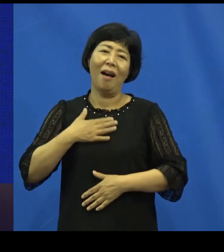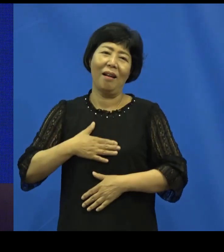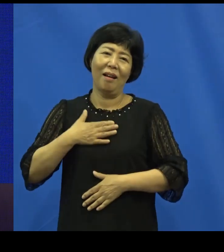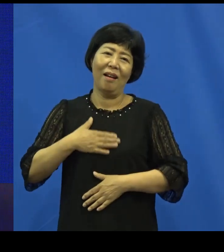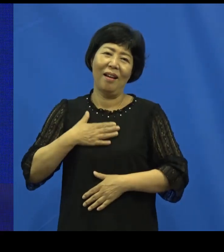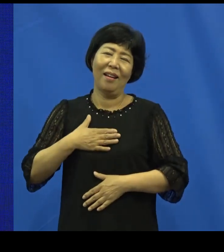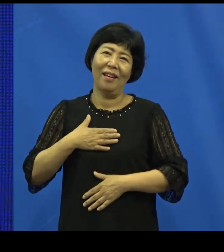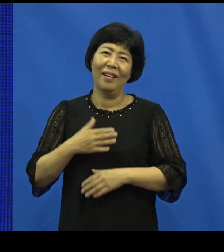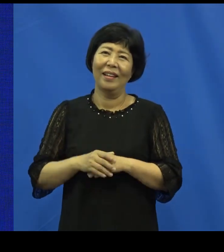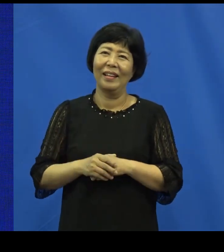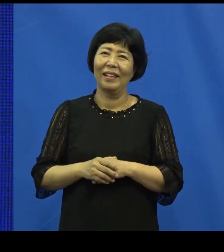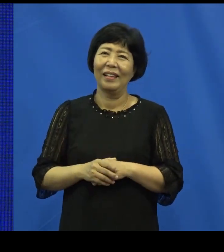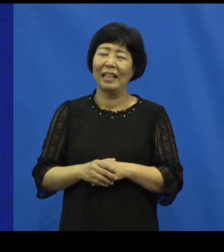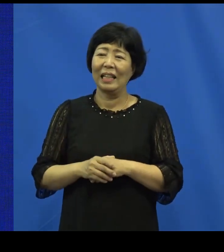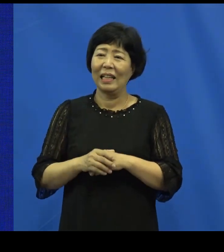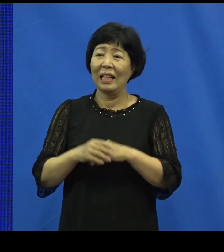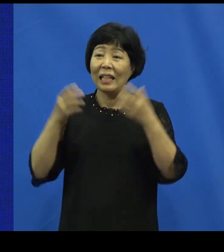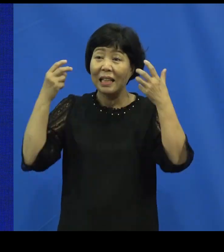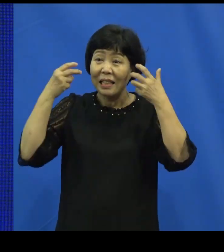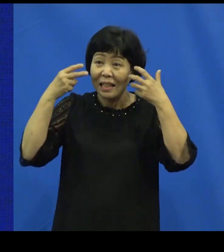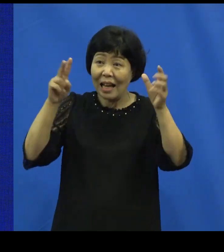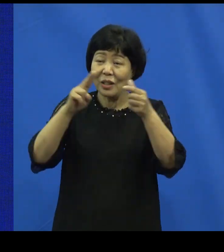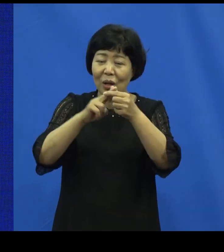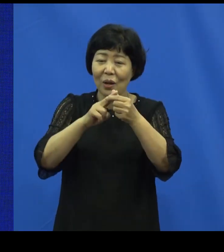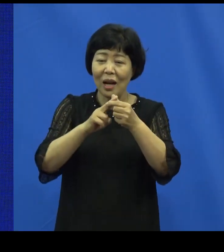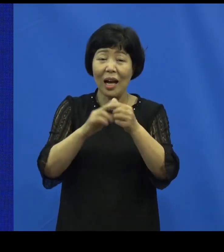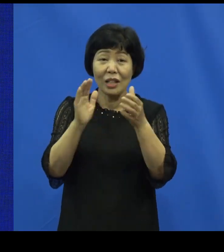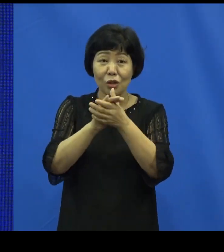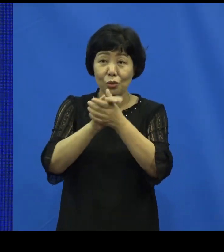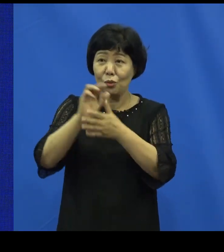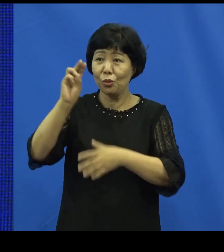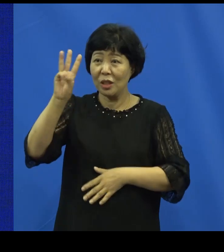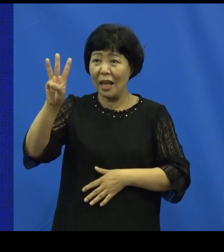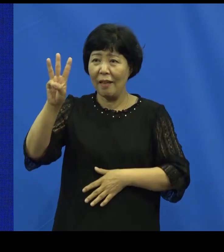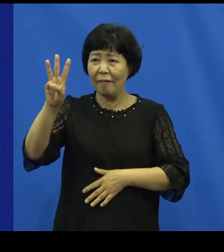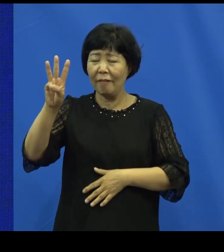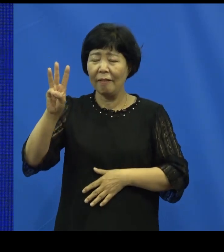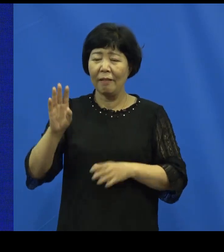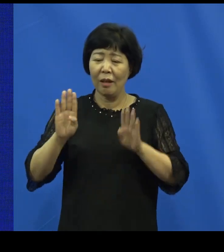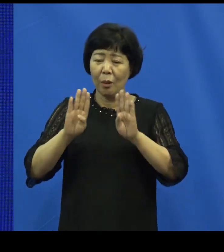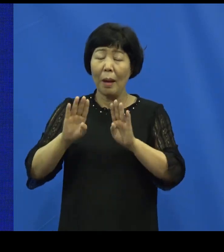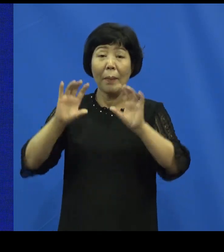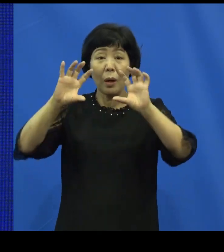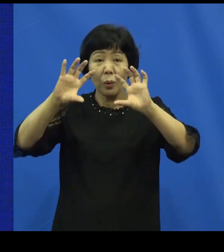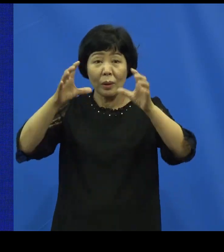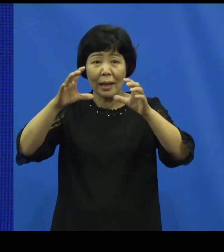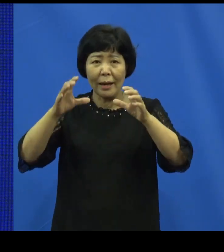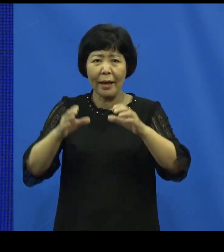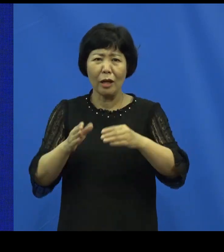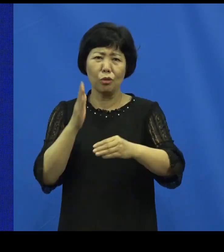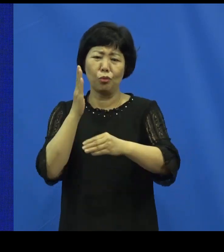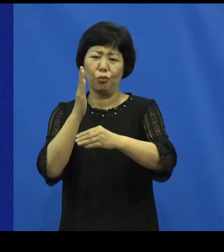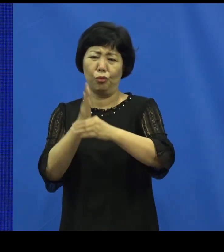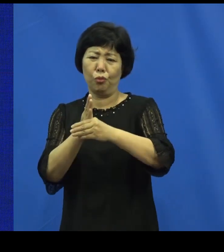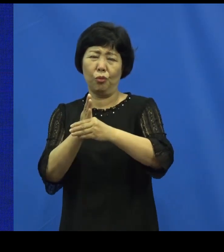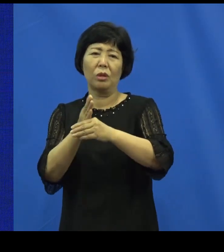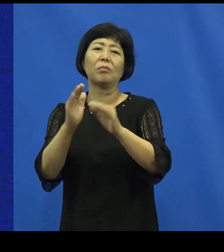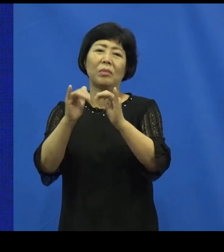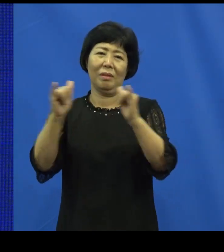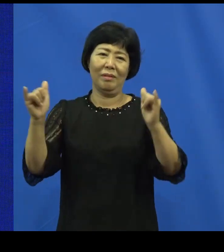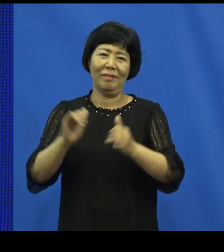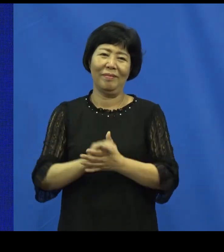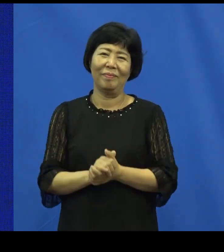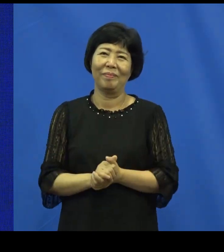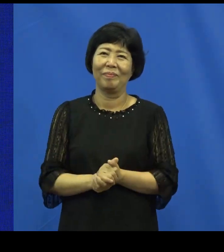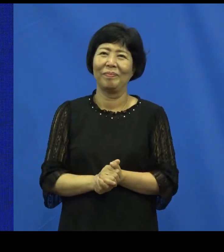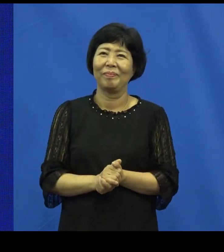여러분, 이 다니엘과 세 친구는 바벨론의 핵심 인물이 돼요. 시간이 흐를수록 다니엘은 더 빛이 나요. 두각을 드러내요.